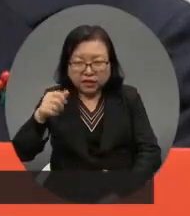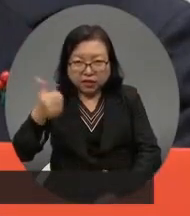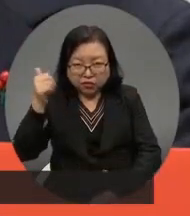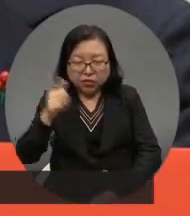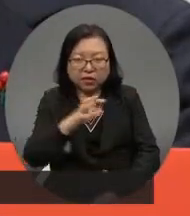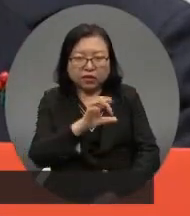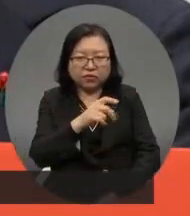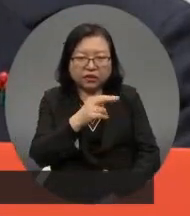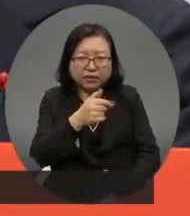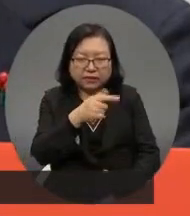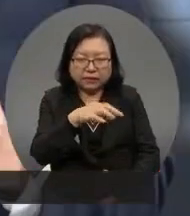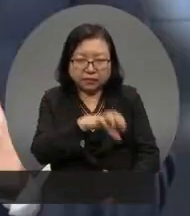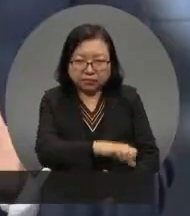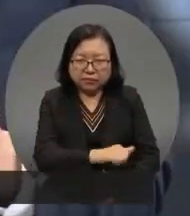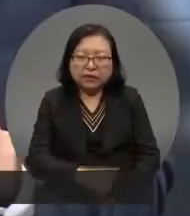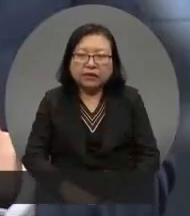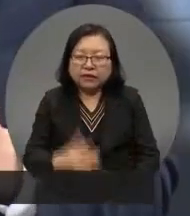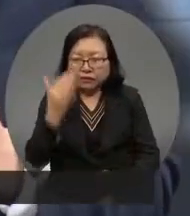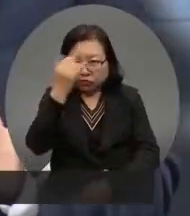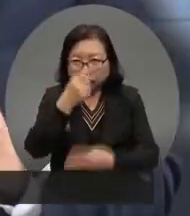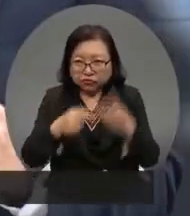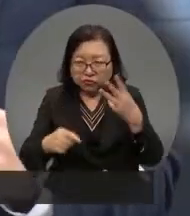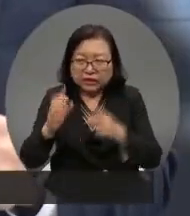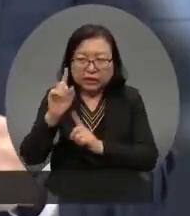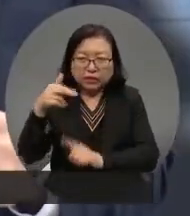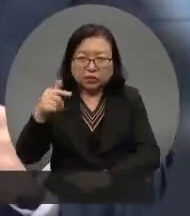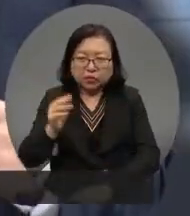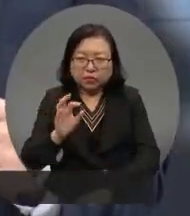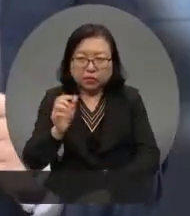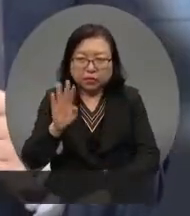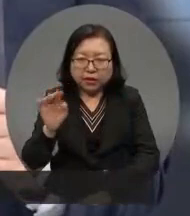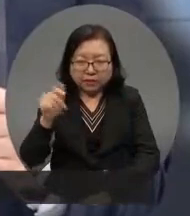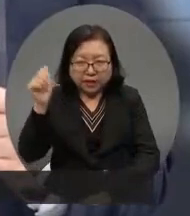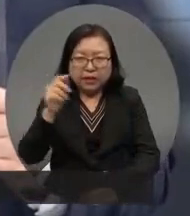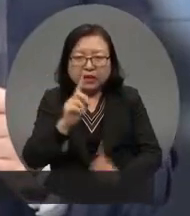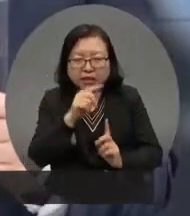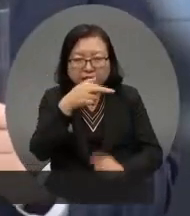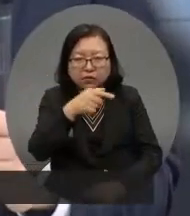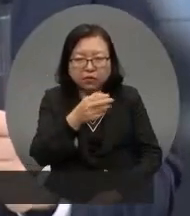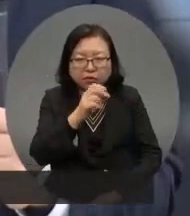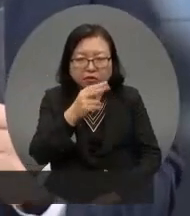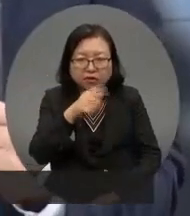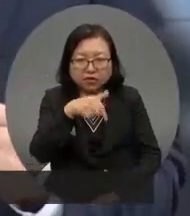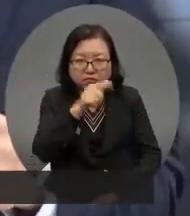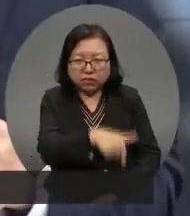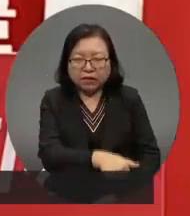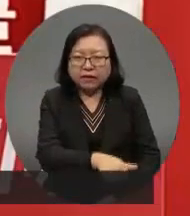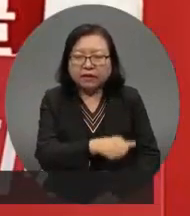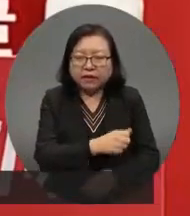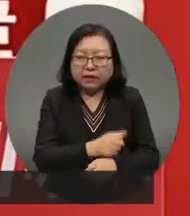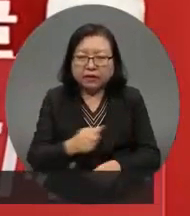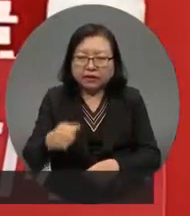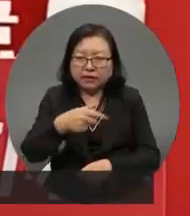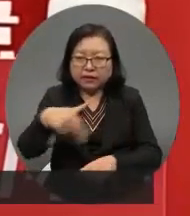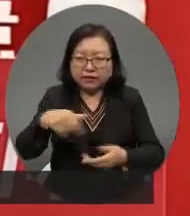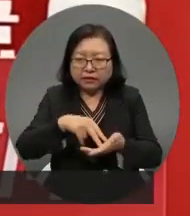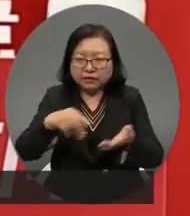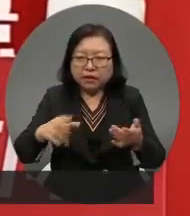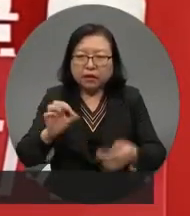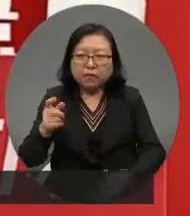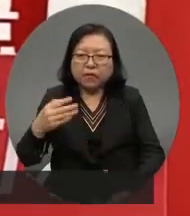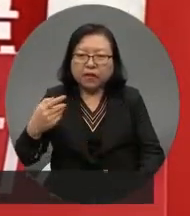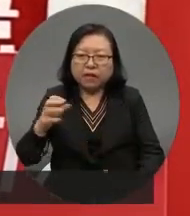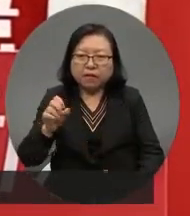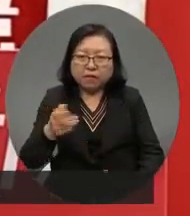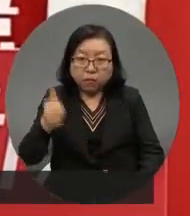전 대구 고검장을, 충주에선 이종배 의원이 이동석 전 대통령실 행정관을, 제천단양에선 엄태영